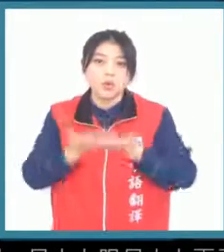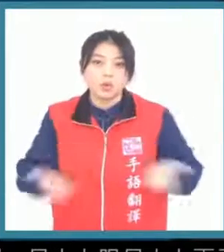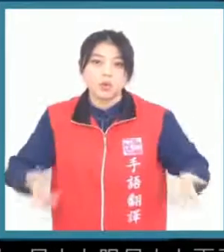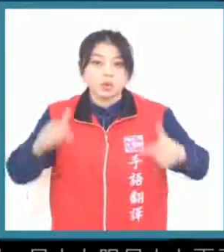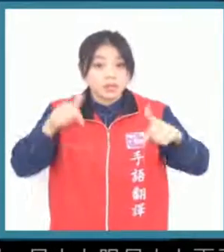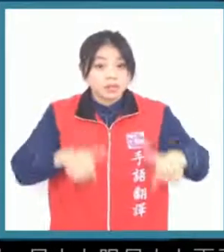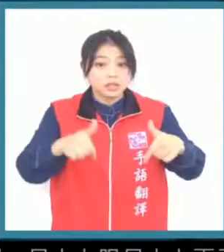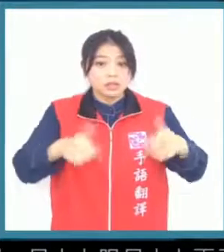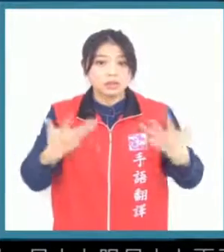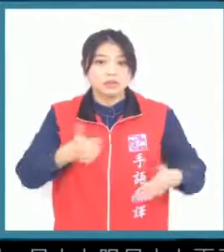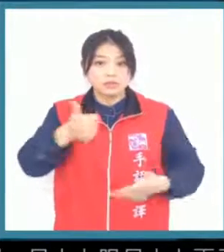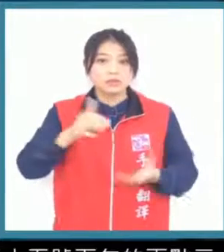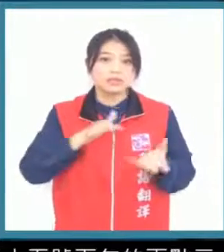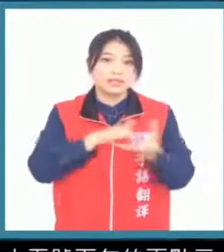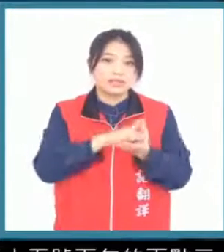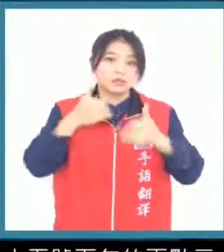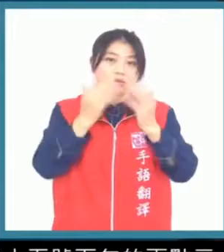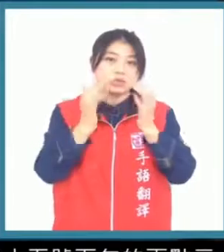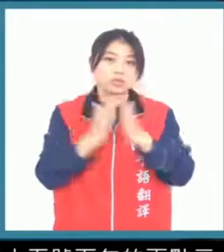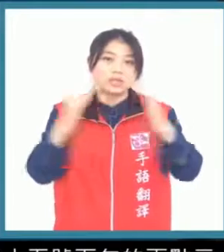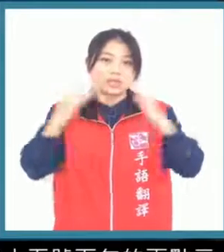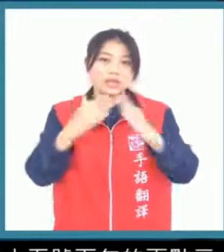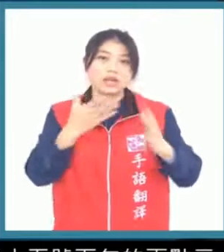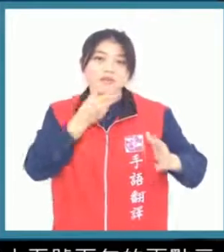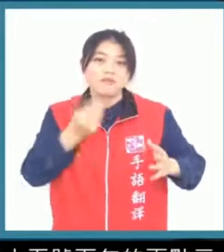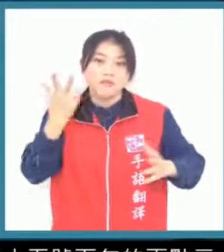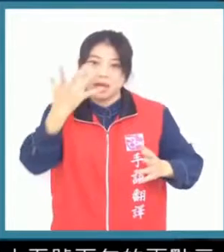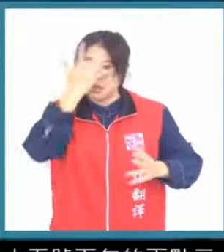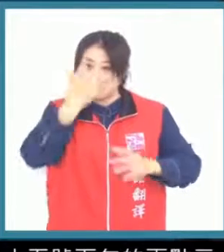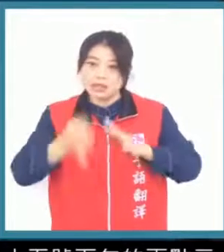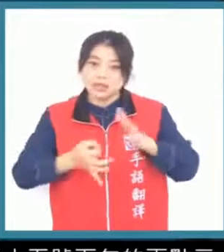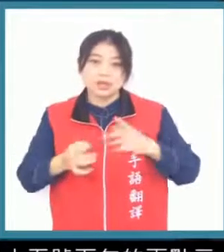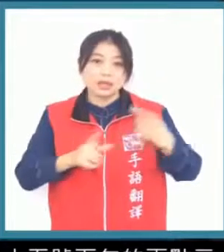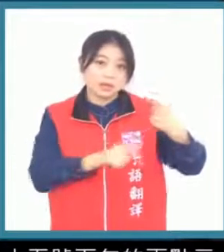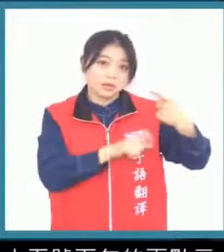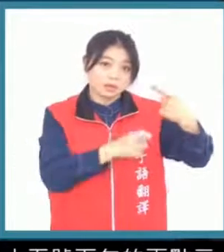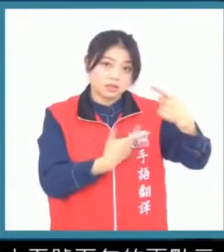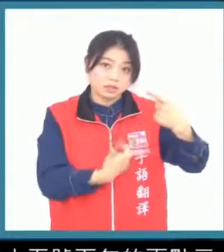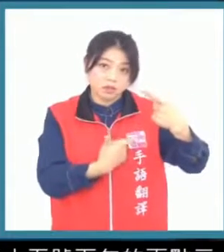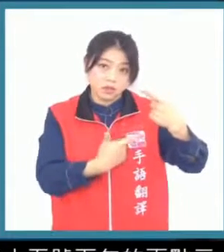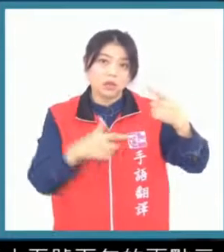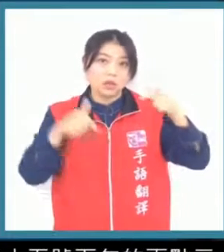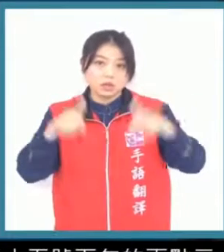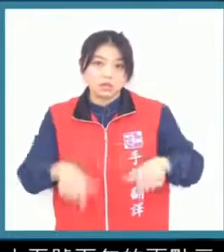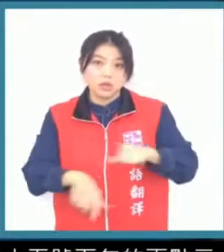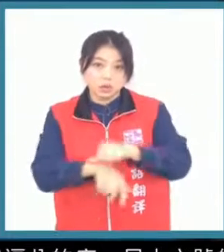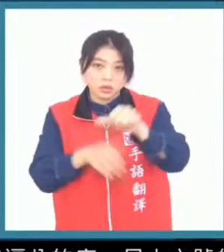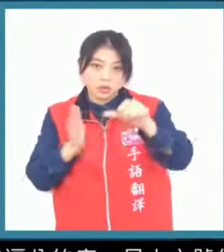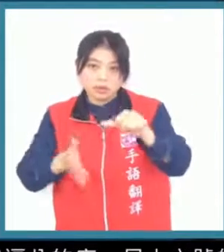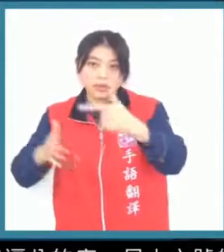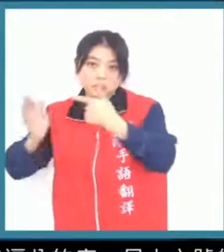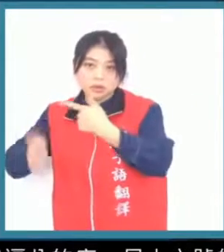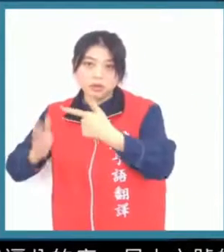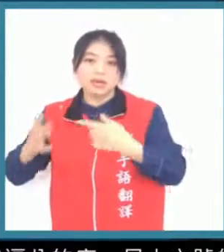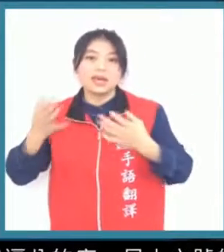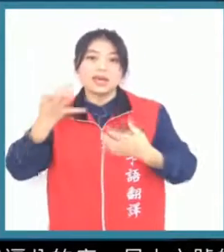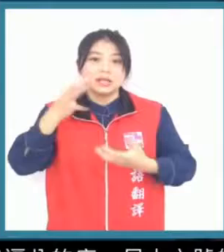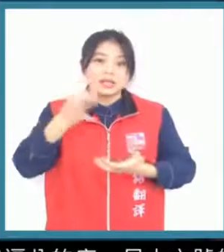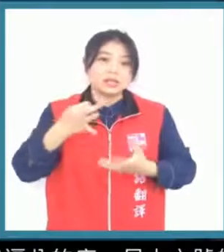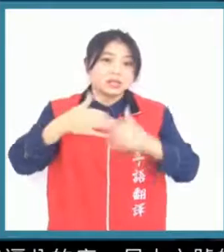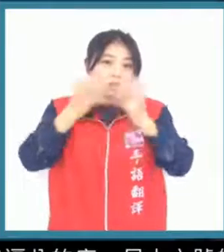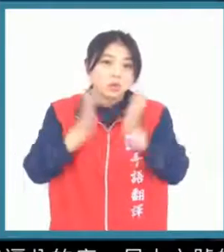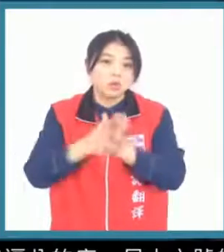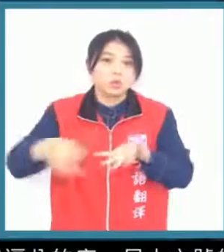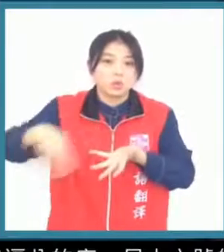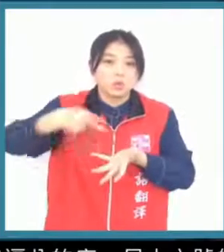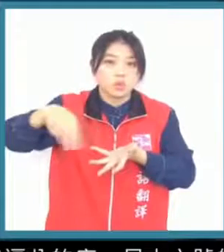3点10分是协全家福巴德店。1月16号的下午5点半到6点半左右是在前都日式刷刷锅